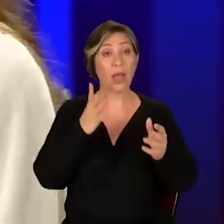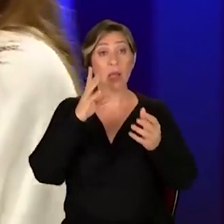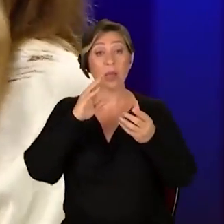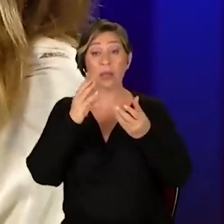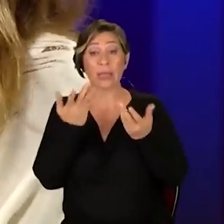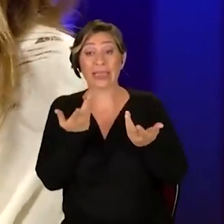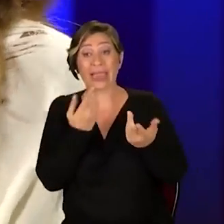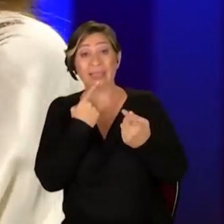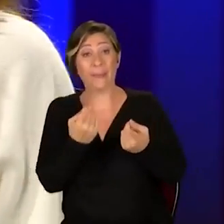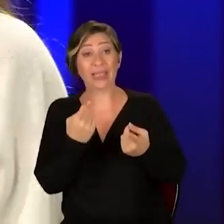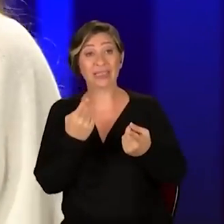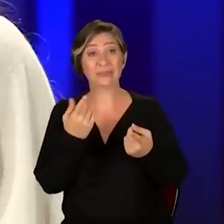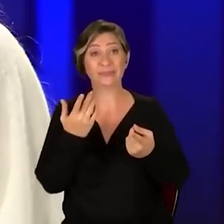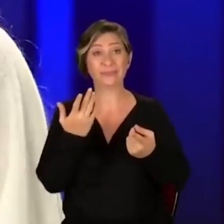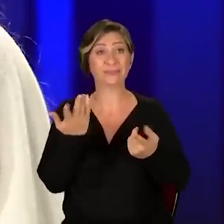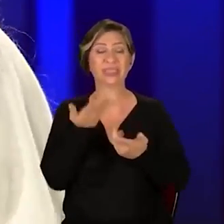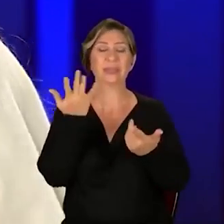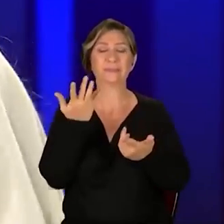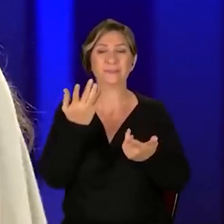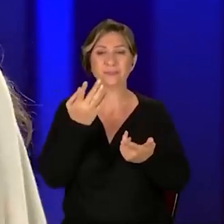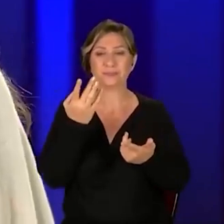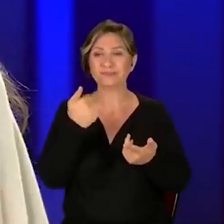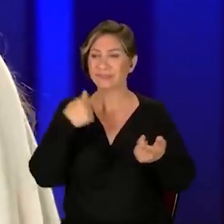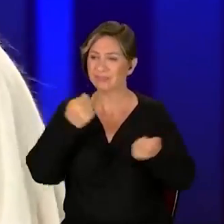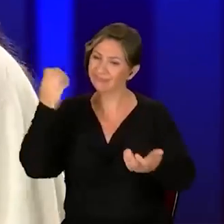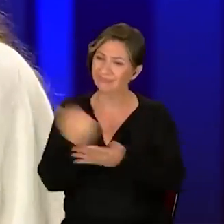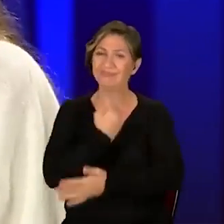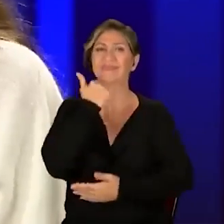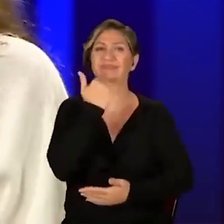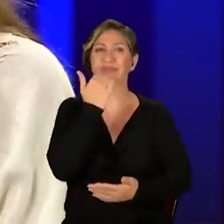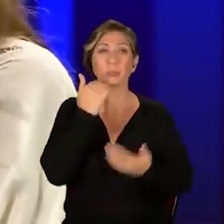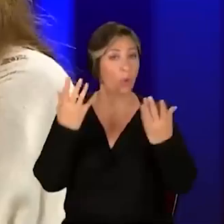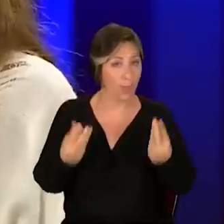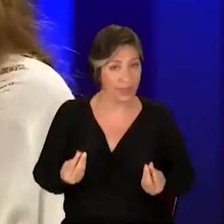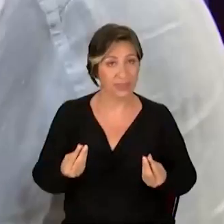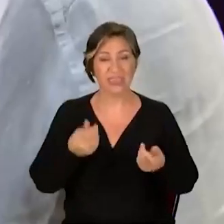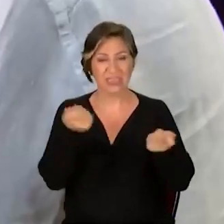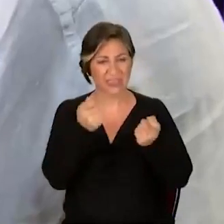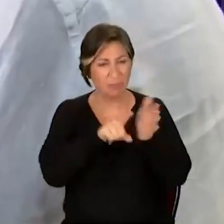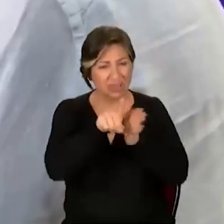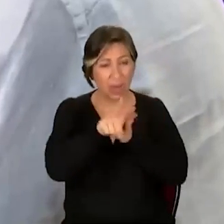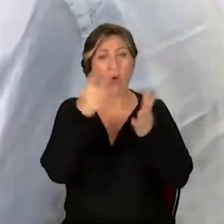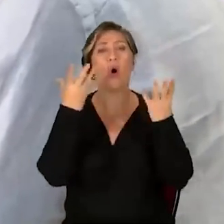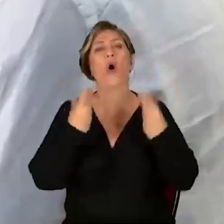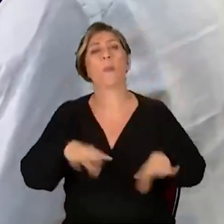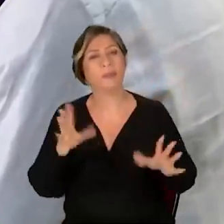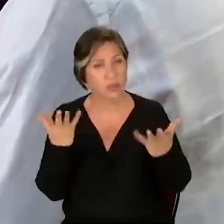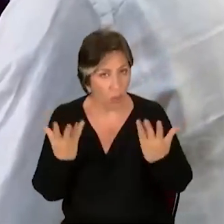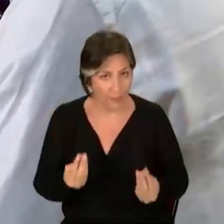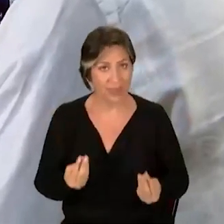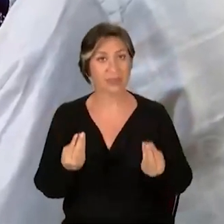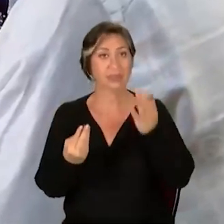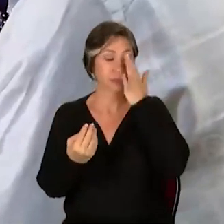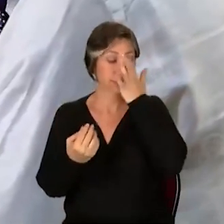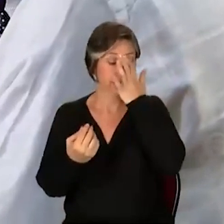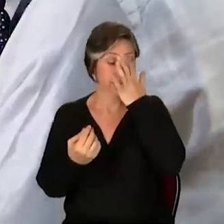travma dediğimde işte bir türlü bir baltaya sap olamamışlık da olabilir. Yaptığın işlerde başarısızlık da olabilir.